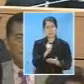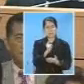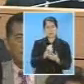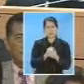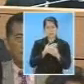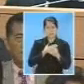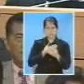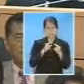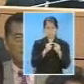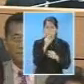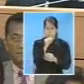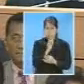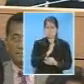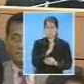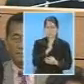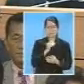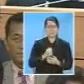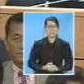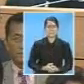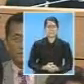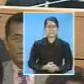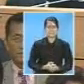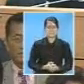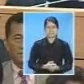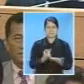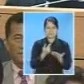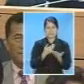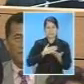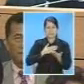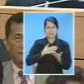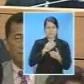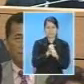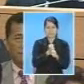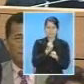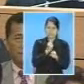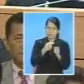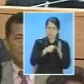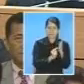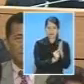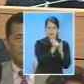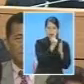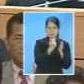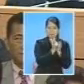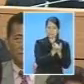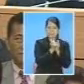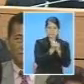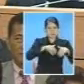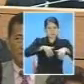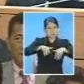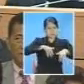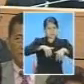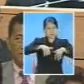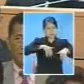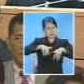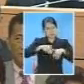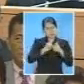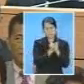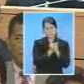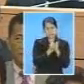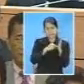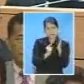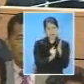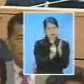งครับและกราบเรียนครับว่าสิ่งต่างๆที่ผมทำมาตั้งแต่เริ่มที่ช่วยเหลือพี่น้องประชาชนมาตั้งแต่ต้น